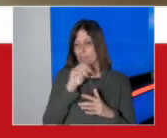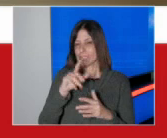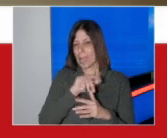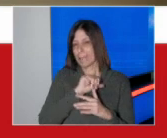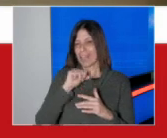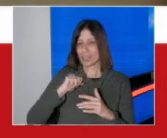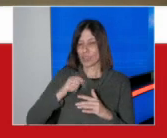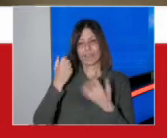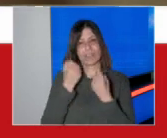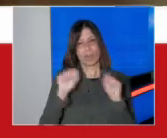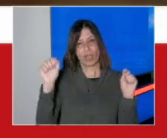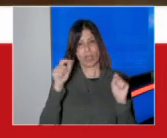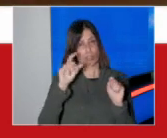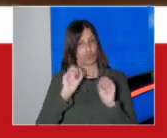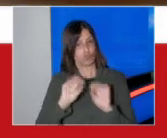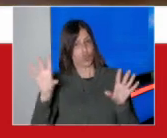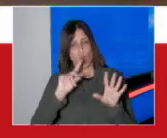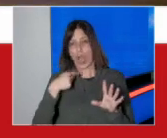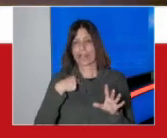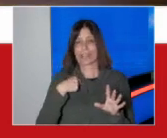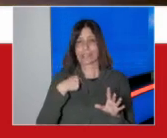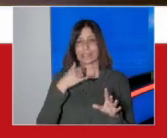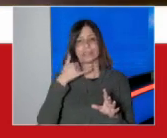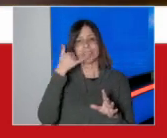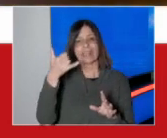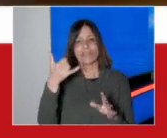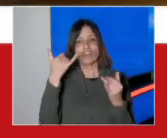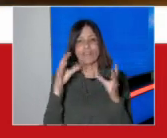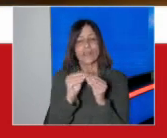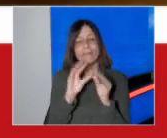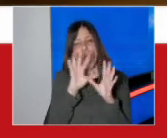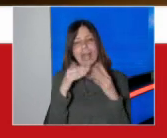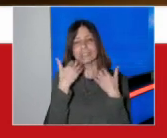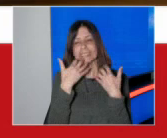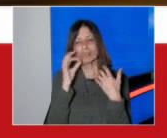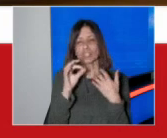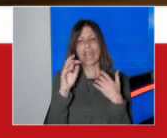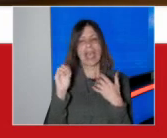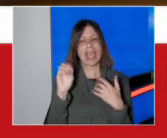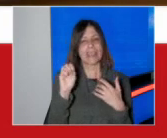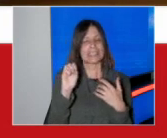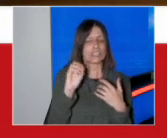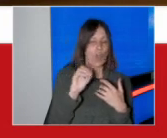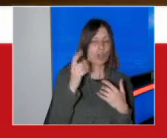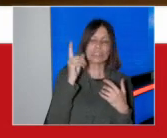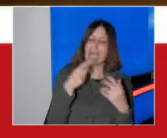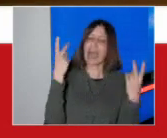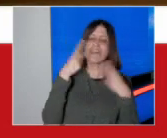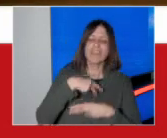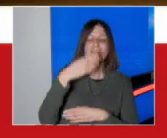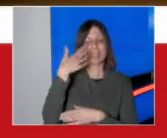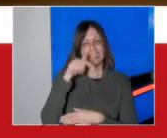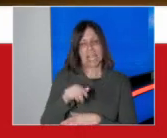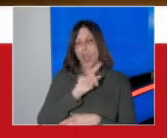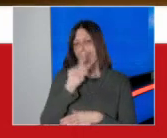ודמוקרטיה. גילה, מה זה, את בשידור? לא, אני בשיחת טלפון. עכשיו, עם כל פרשיות ה-NSO, צריך להבין שמדינת